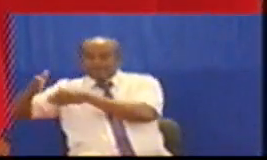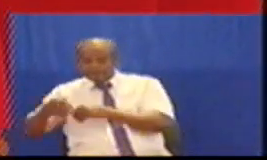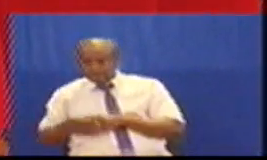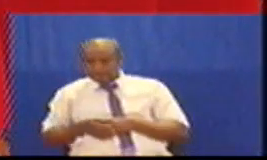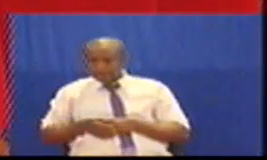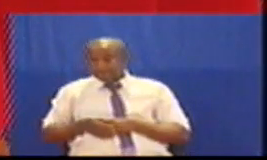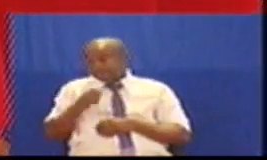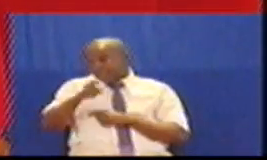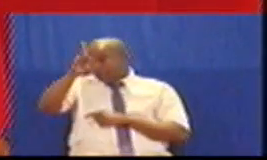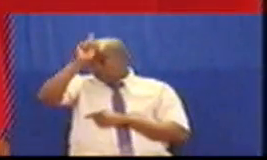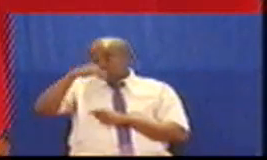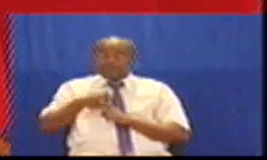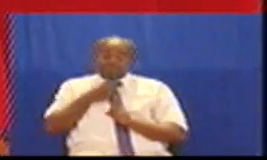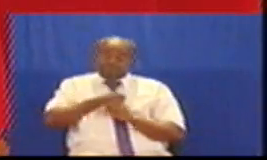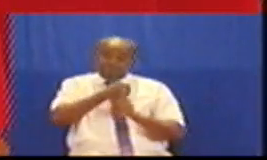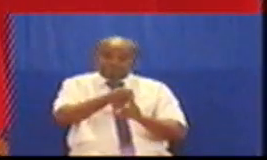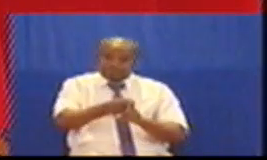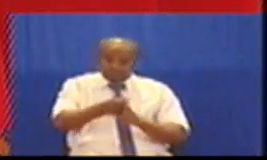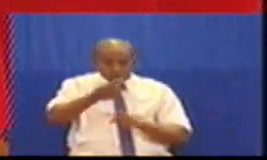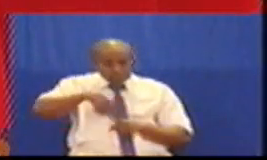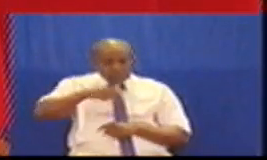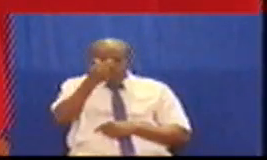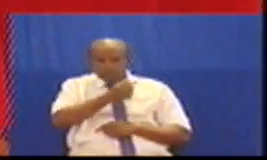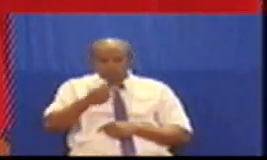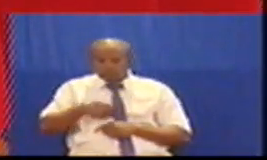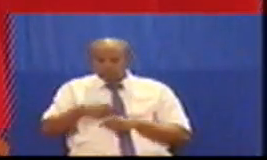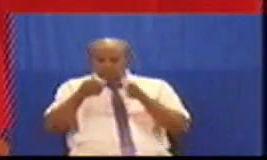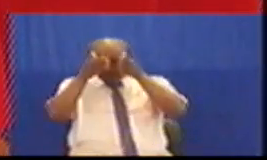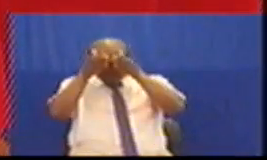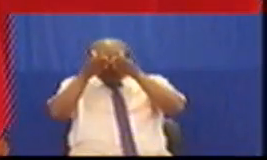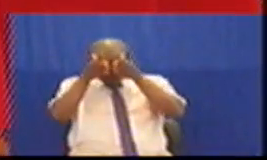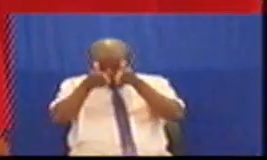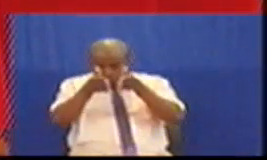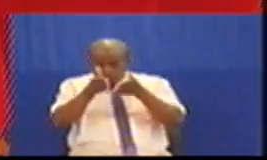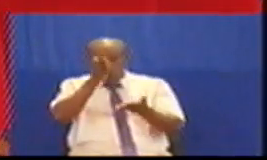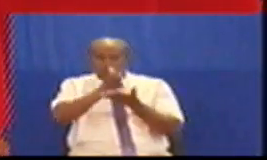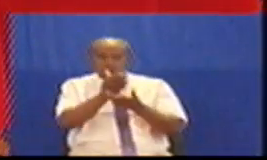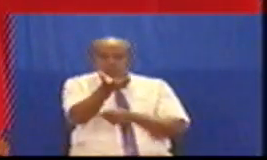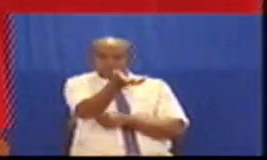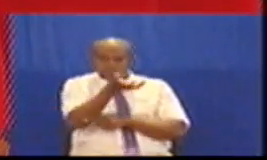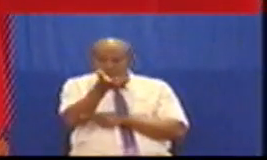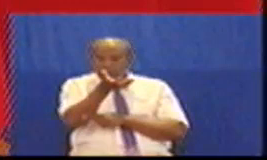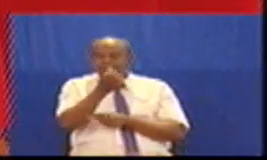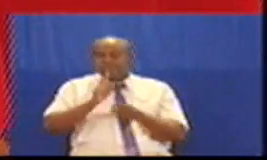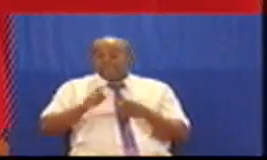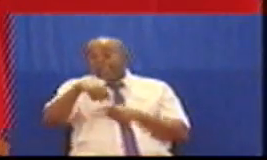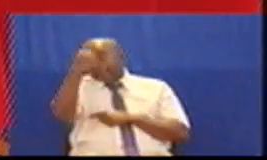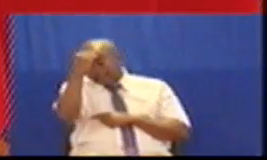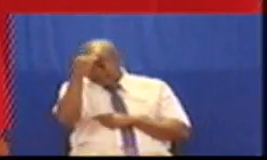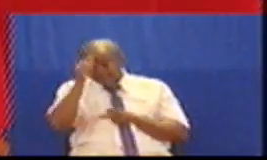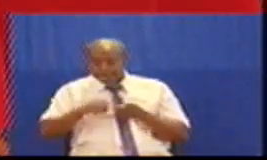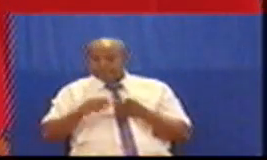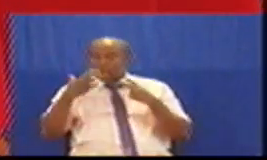Akasisitiza jinsi Tanzania ambapo tumezingatia haki za jamii, elimu,